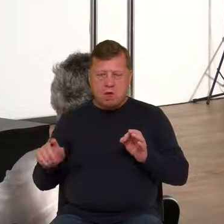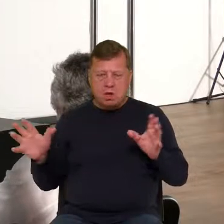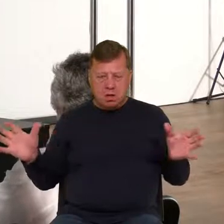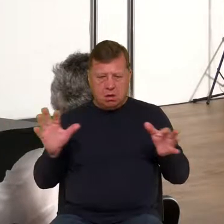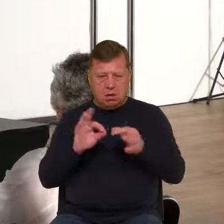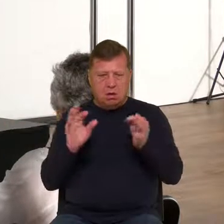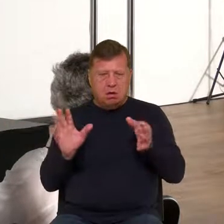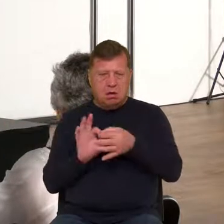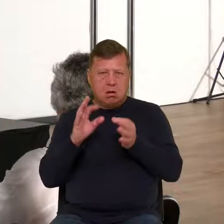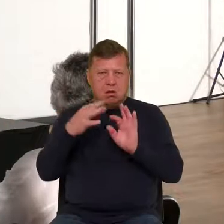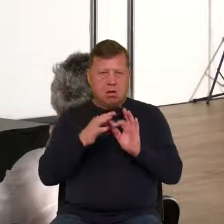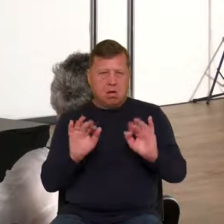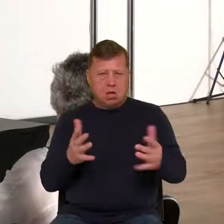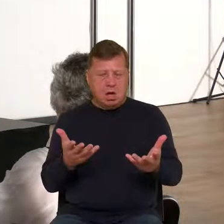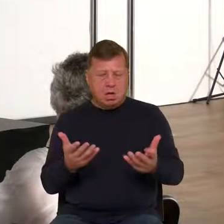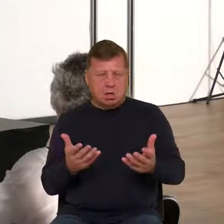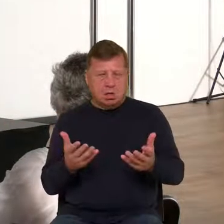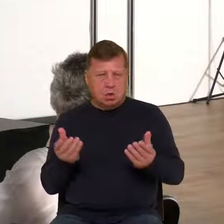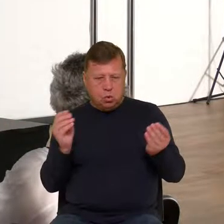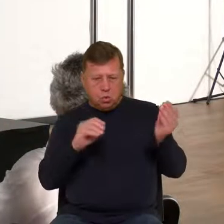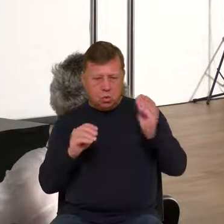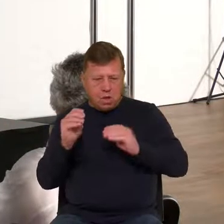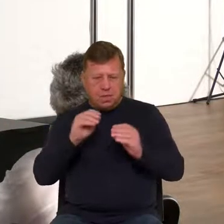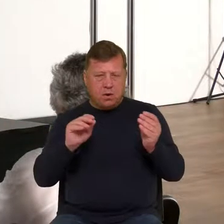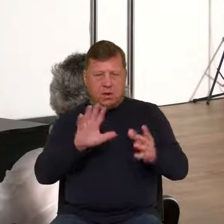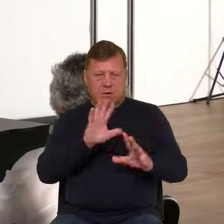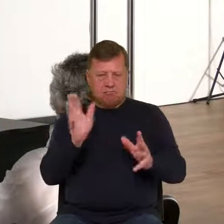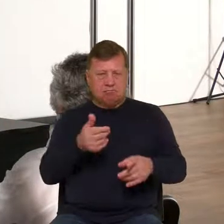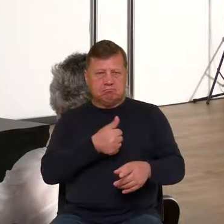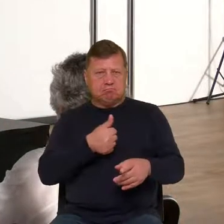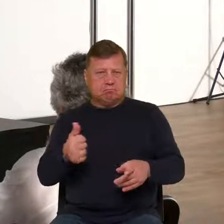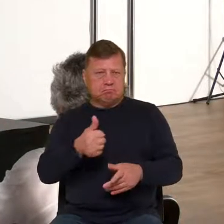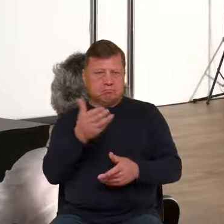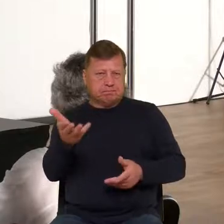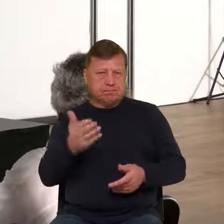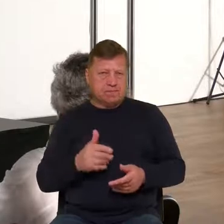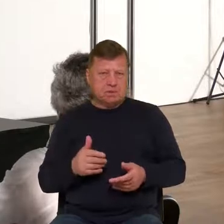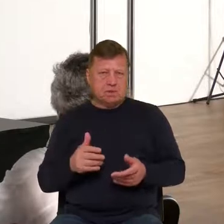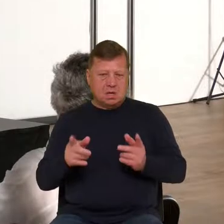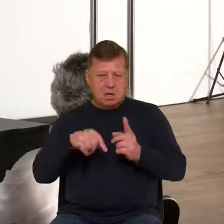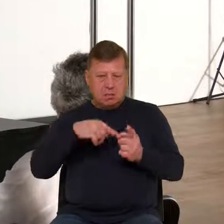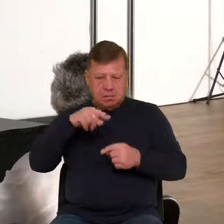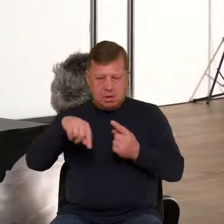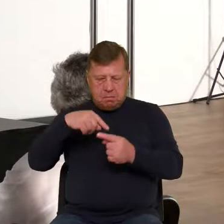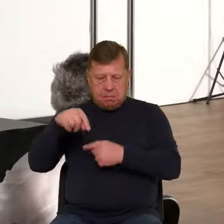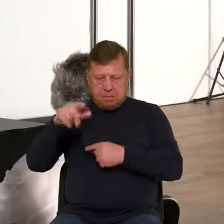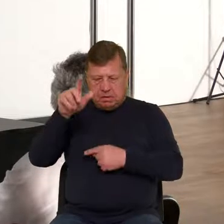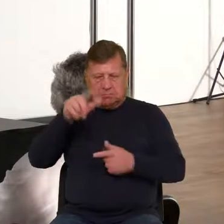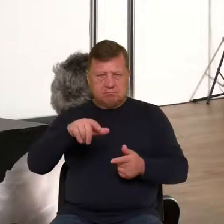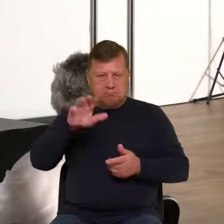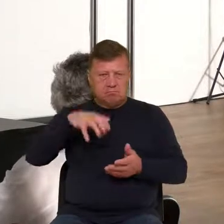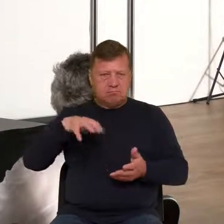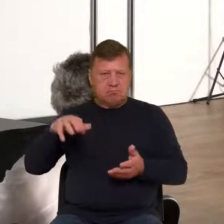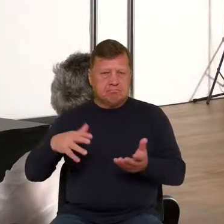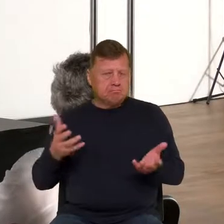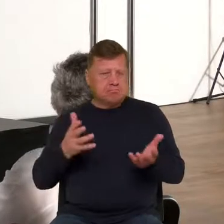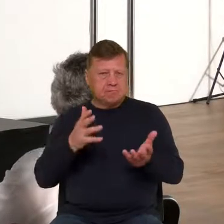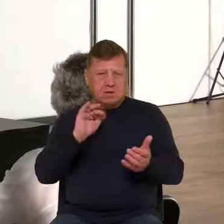je układałeś potem, żeby one w tak doskonały sposób zaplotły się w tej historii.